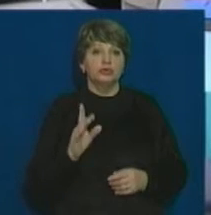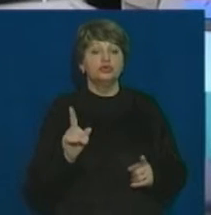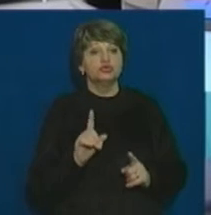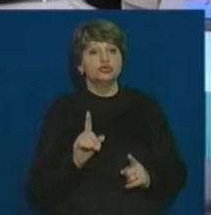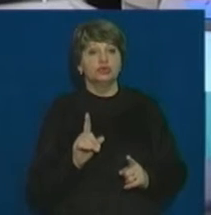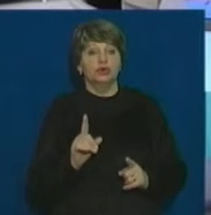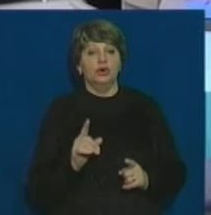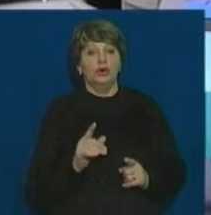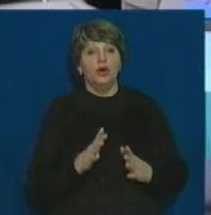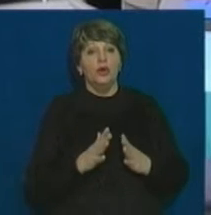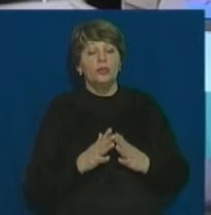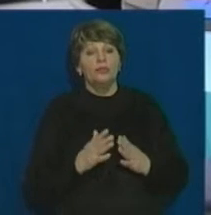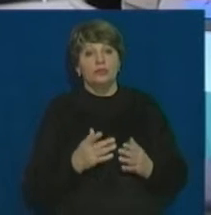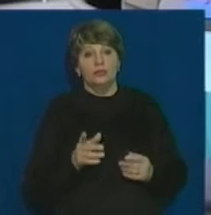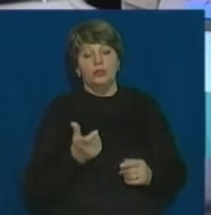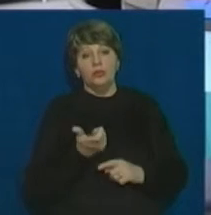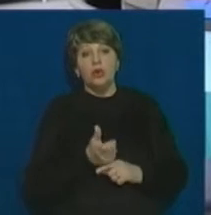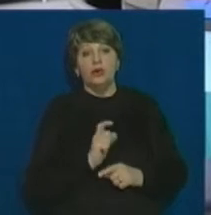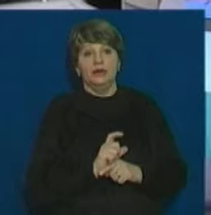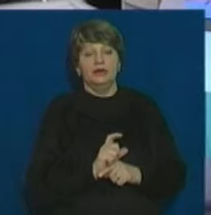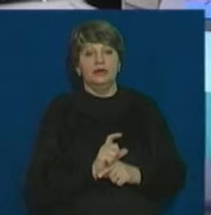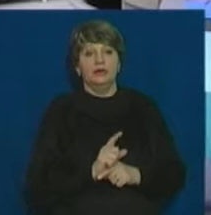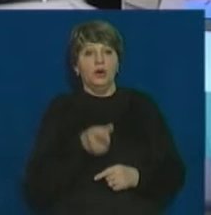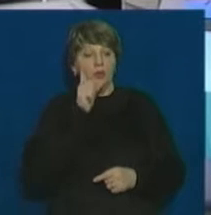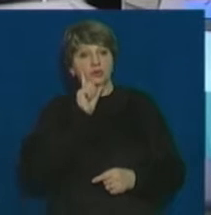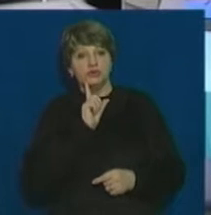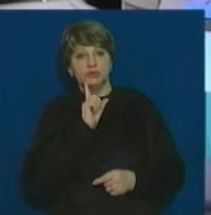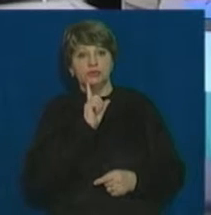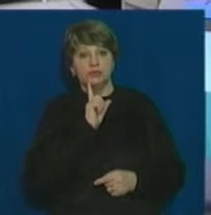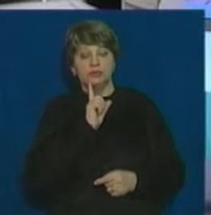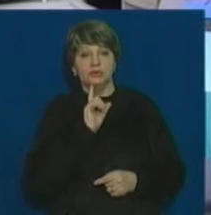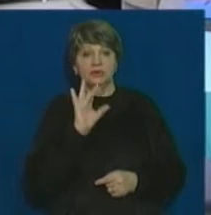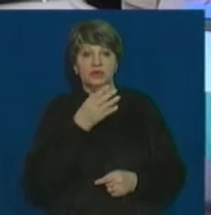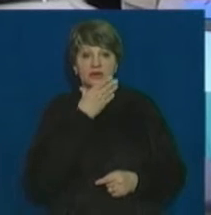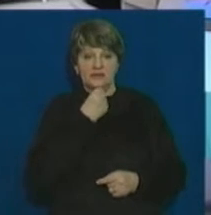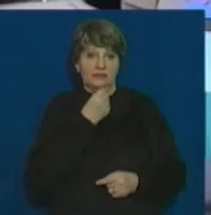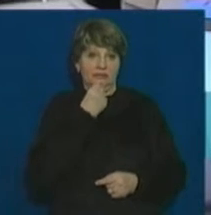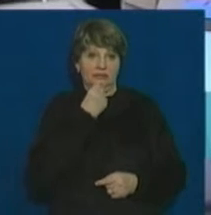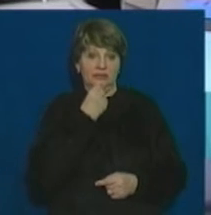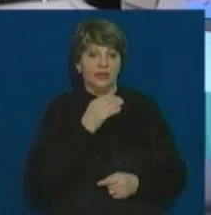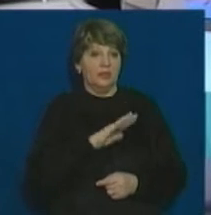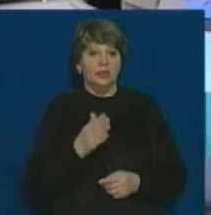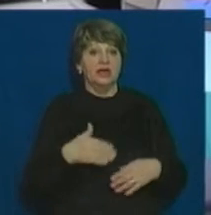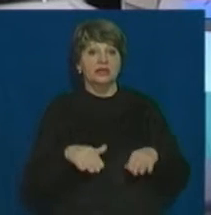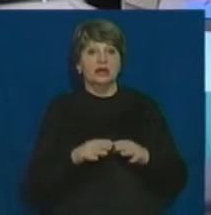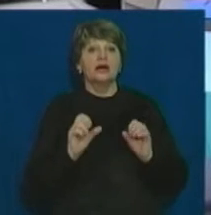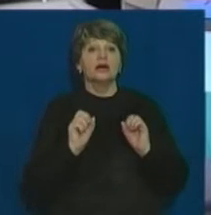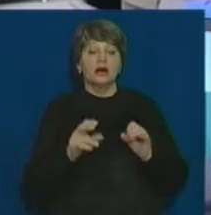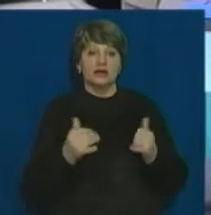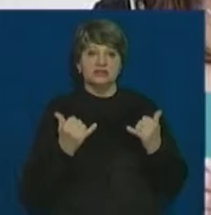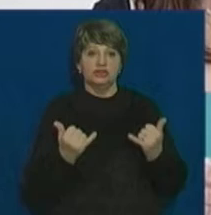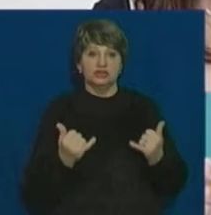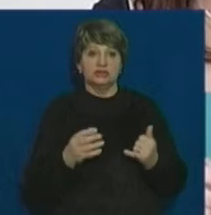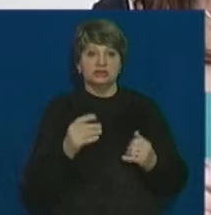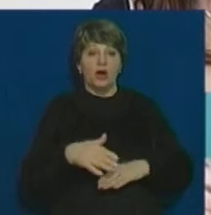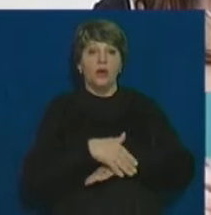більш таке вже сучасне і більш естетичне, не так, як це зараз відбувається з